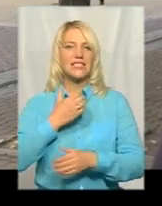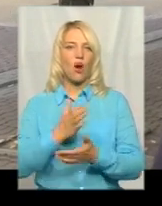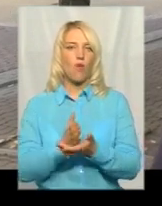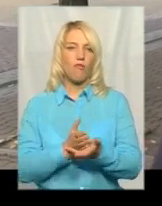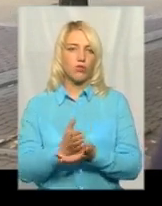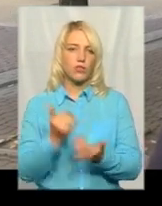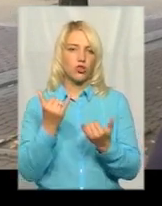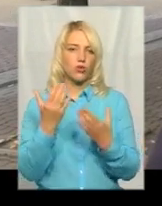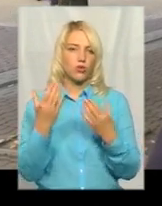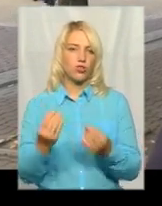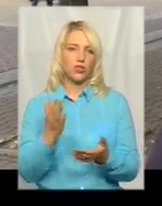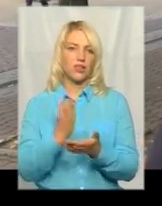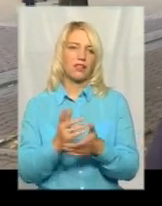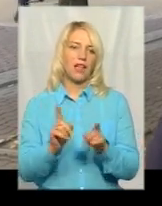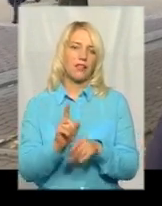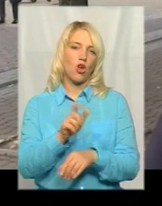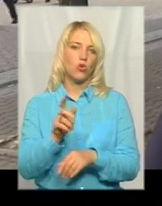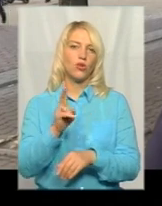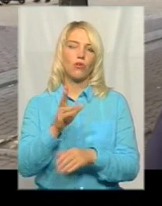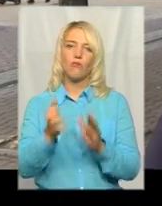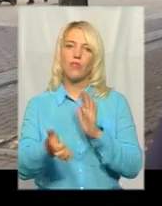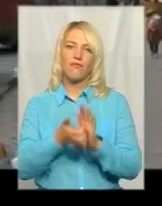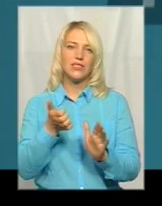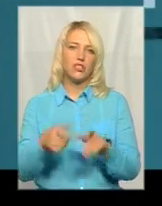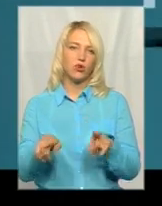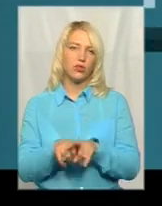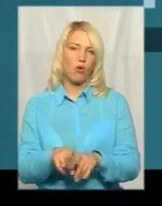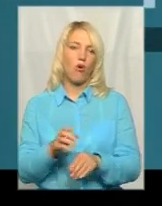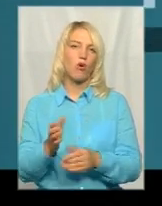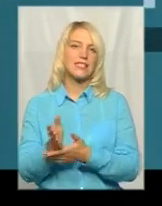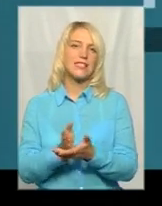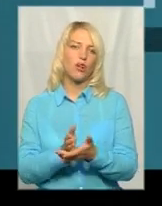На сьогоднішній день вже є такі люди, яким цього стажу не вистачає.